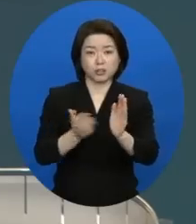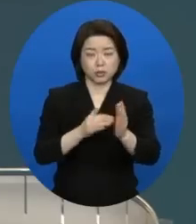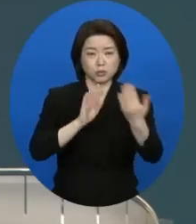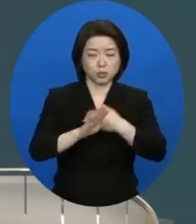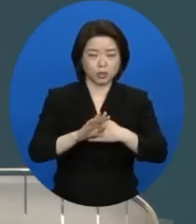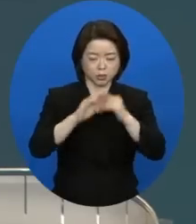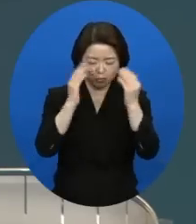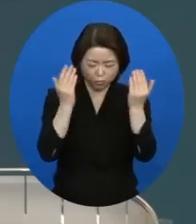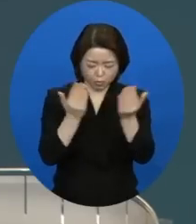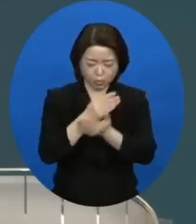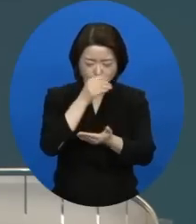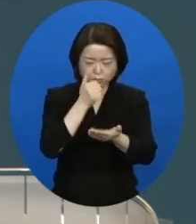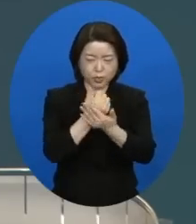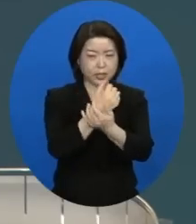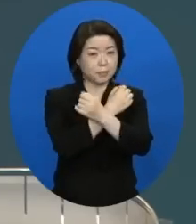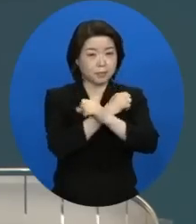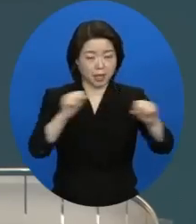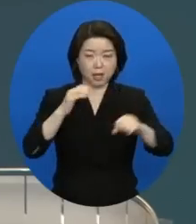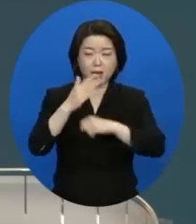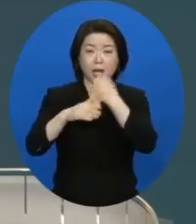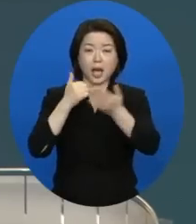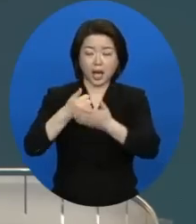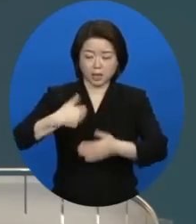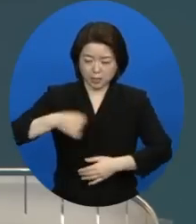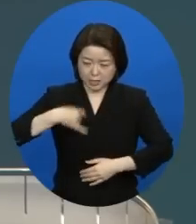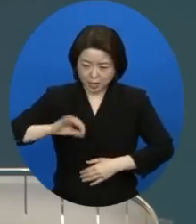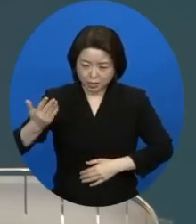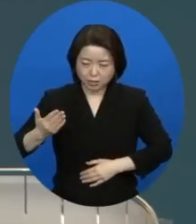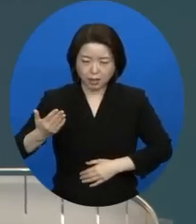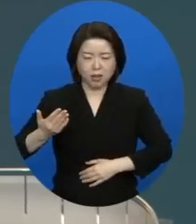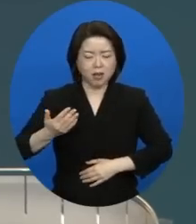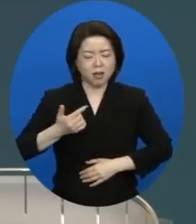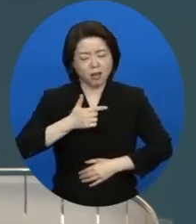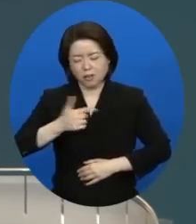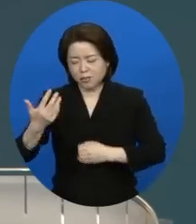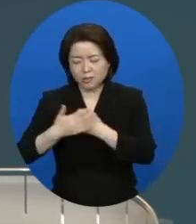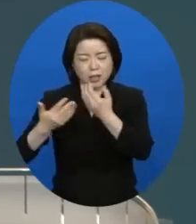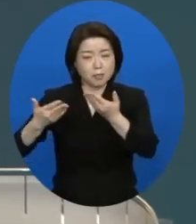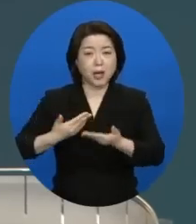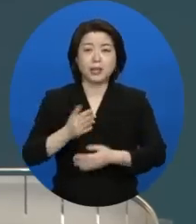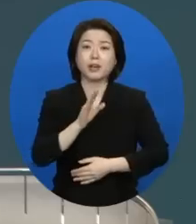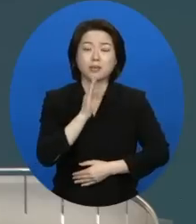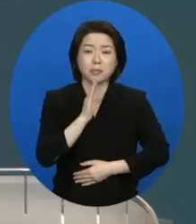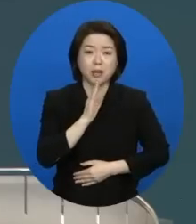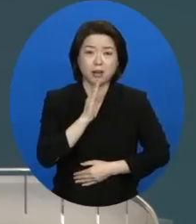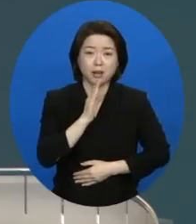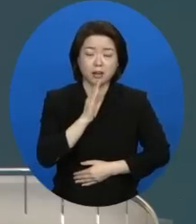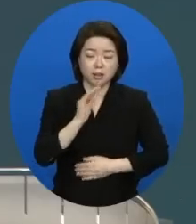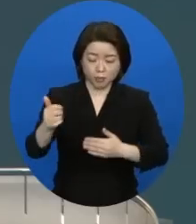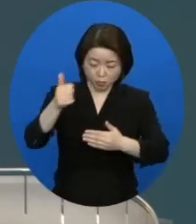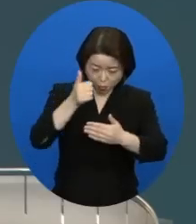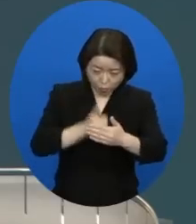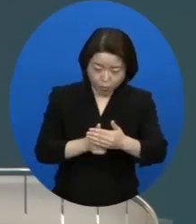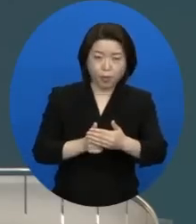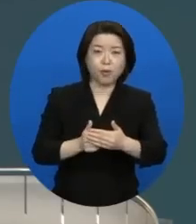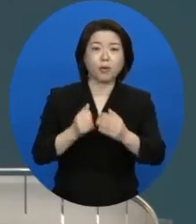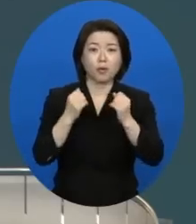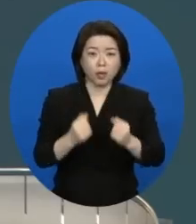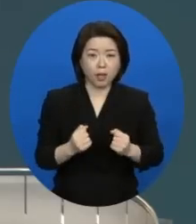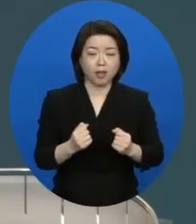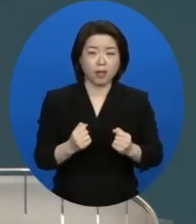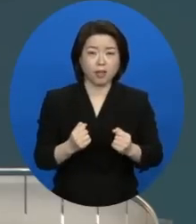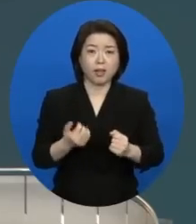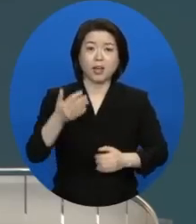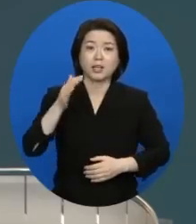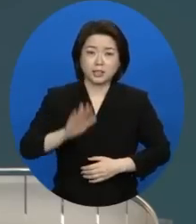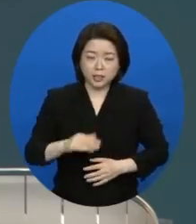죄가 사함을 받고 하나님의 자녀가 되는 말할 수 없는 은혜를 받았고 우리 안에 주님이 와 계신데도 우리는